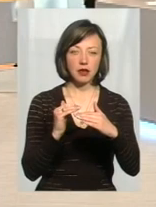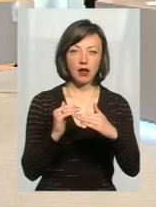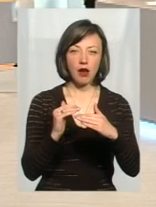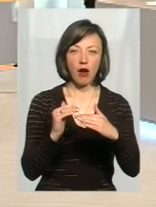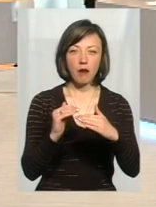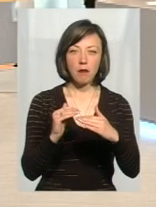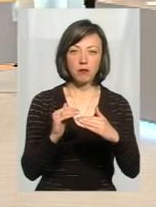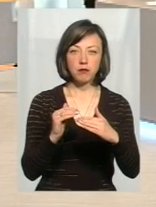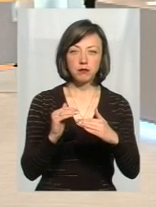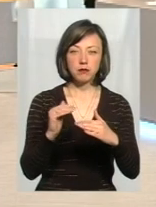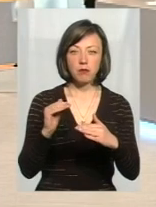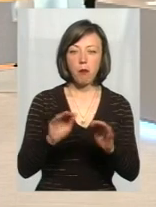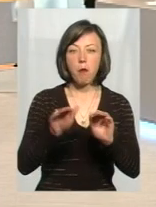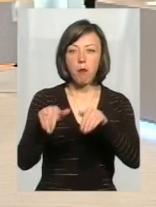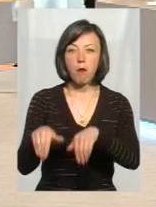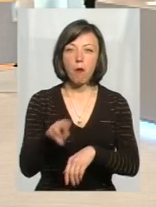подільських теренів,